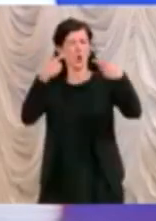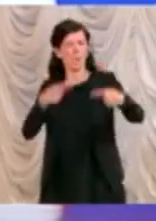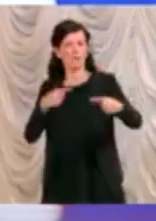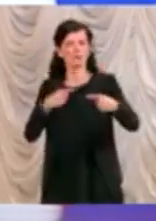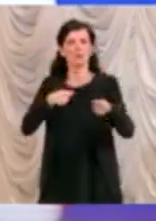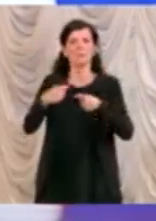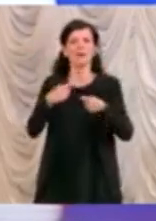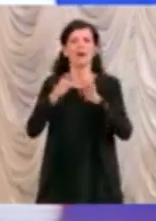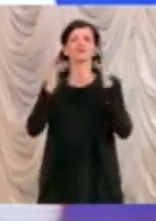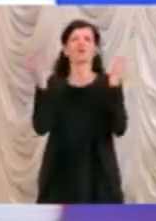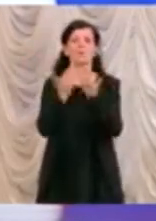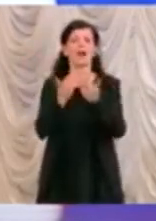grazie